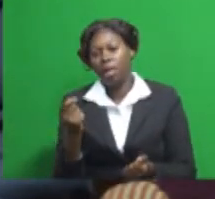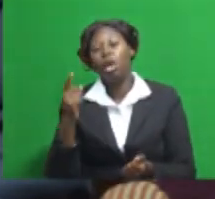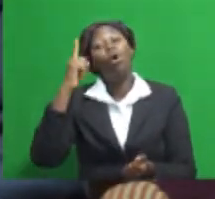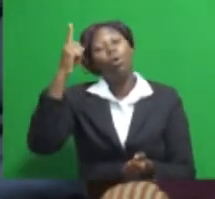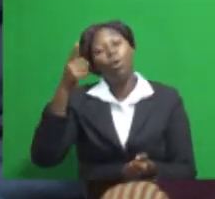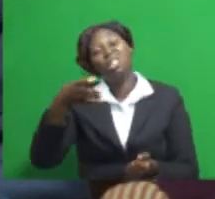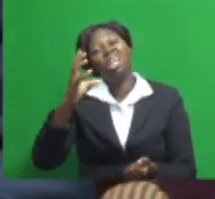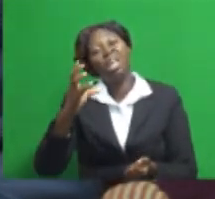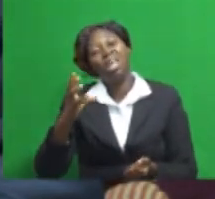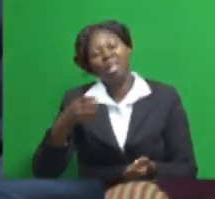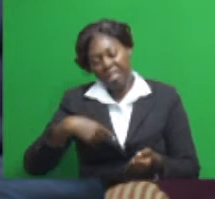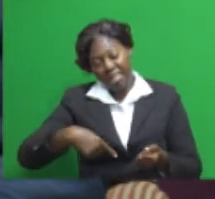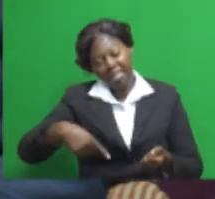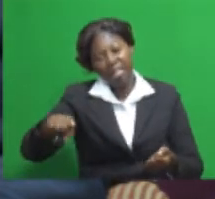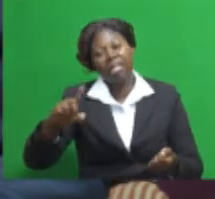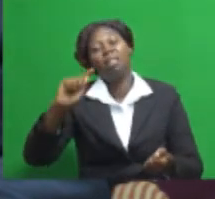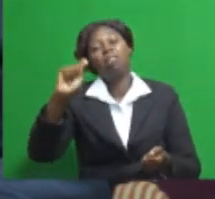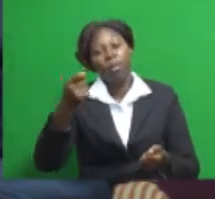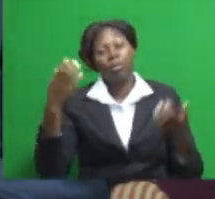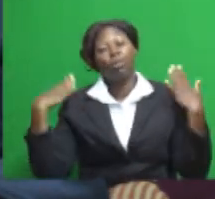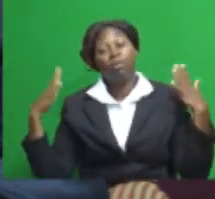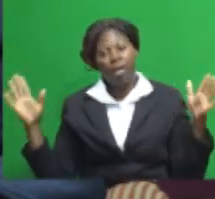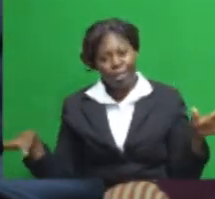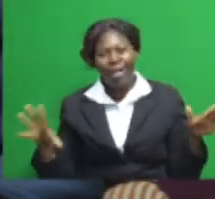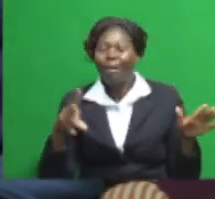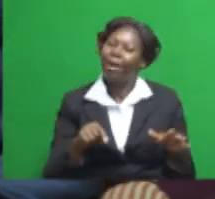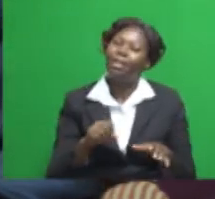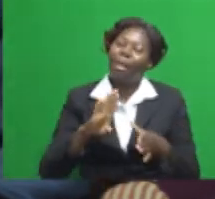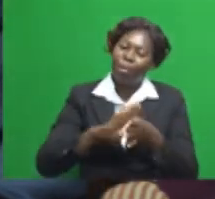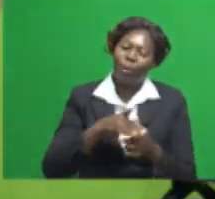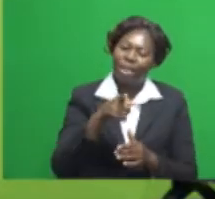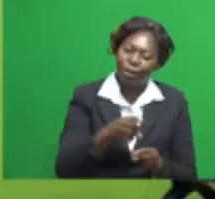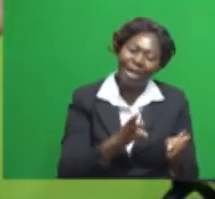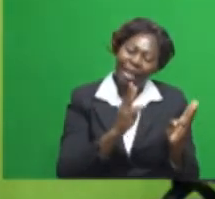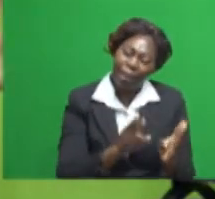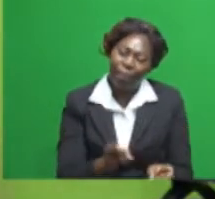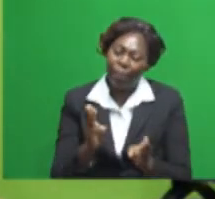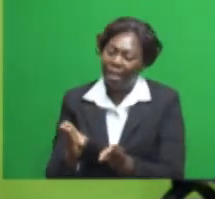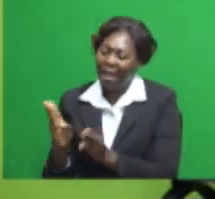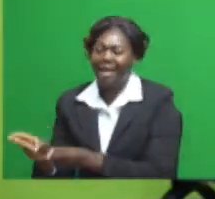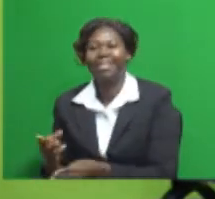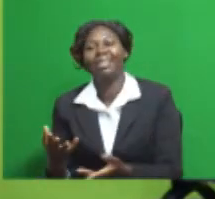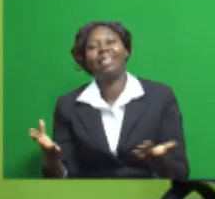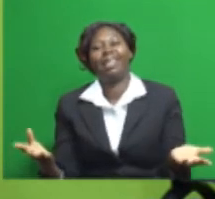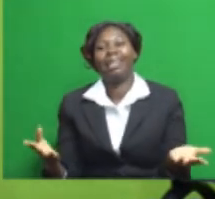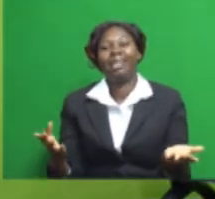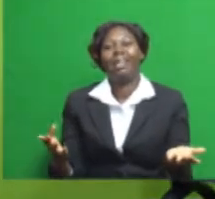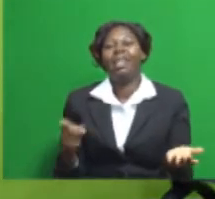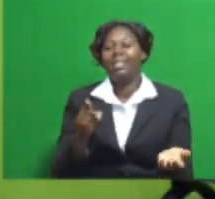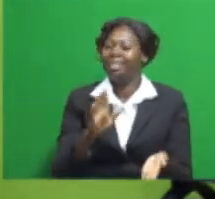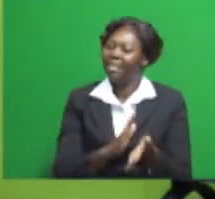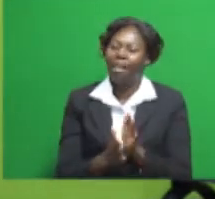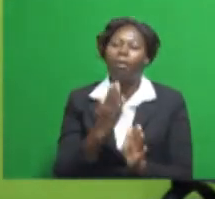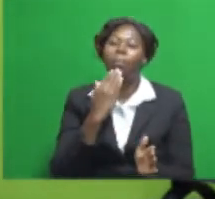kuti zvaiitwa zvaive muhurongwa hwaMwari Mwari akasiya zvakadaro Saka izvi hazviroti Mwari hana simba. Saka